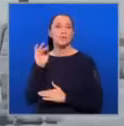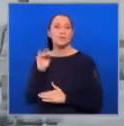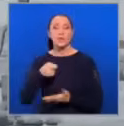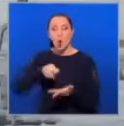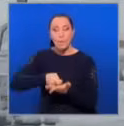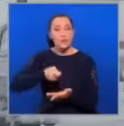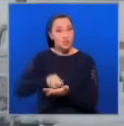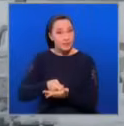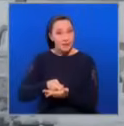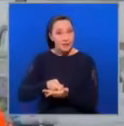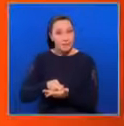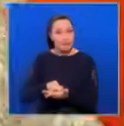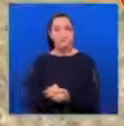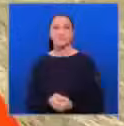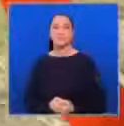ли